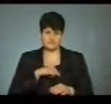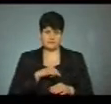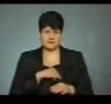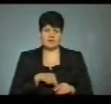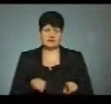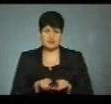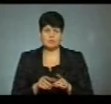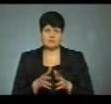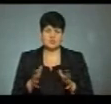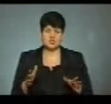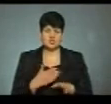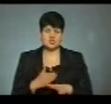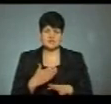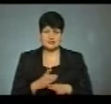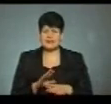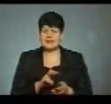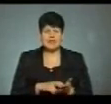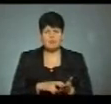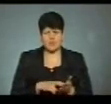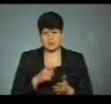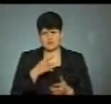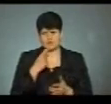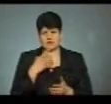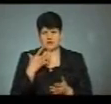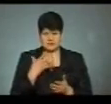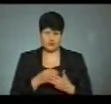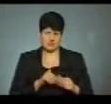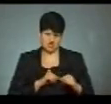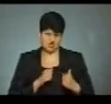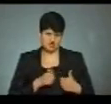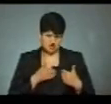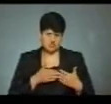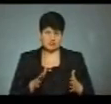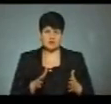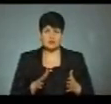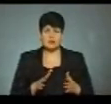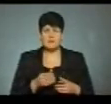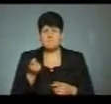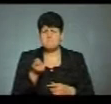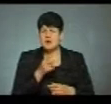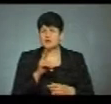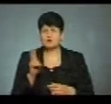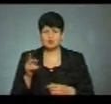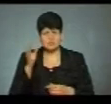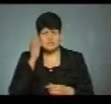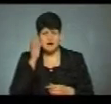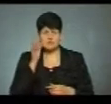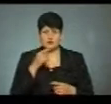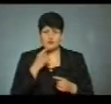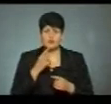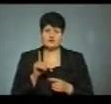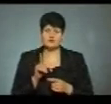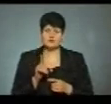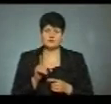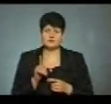також більша частина, які не бояться казати своє, які щирі. Мало хто згадує, кажучи, там,